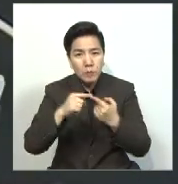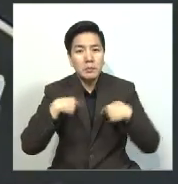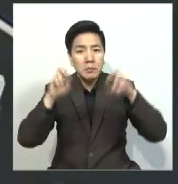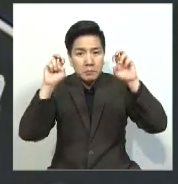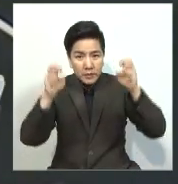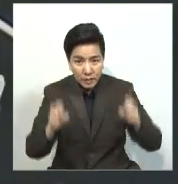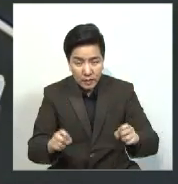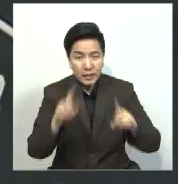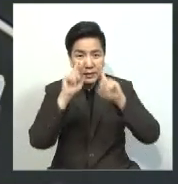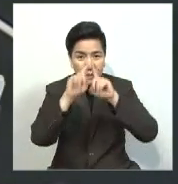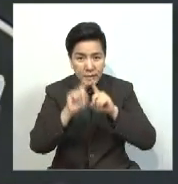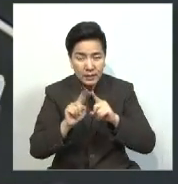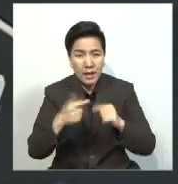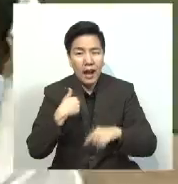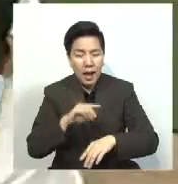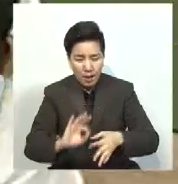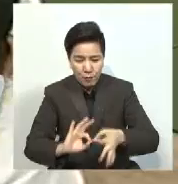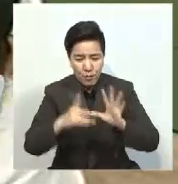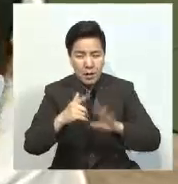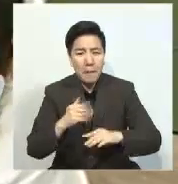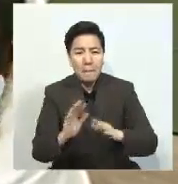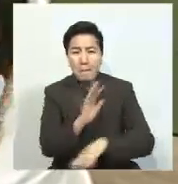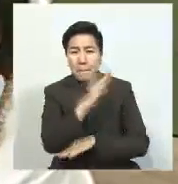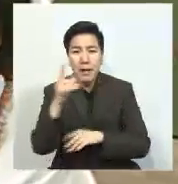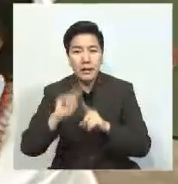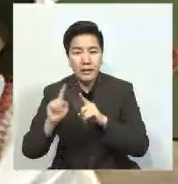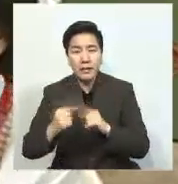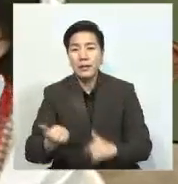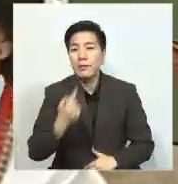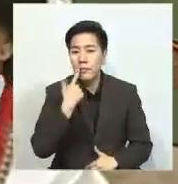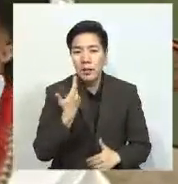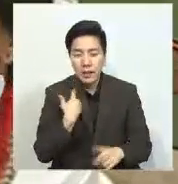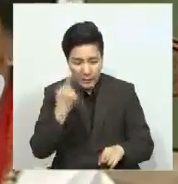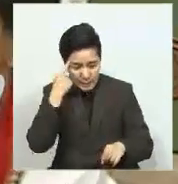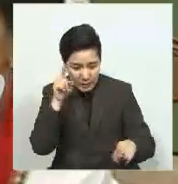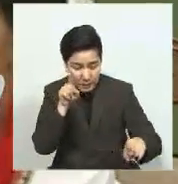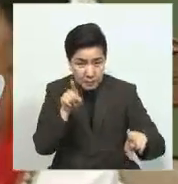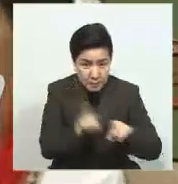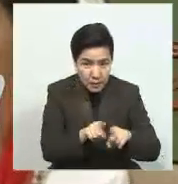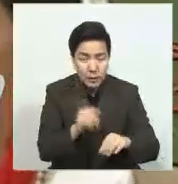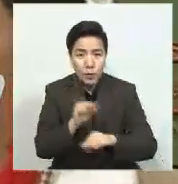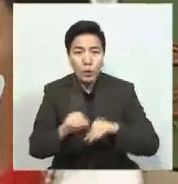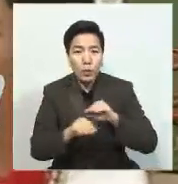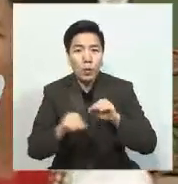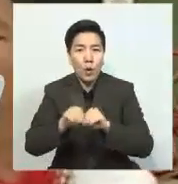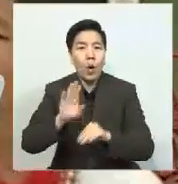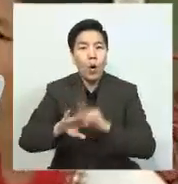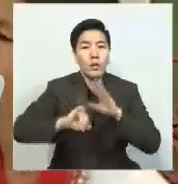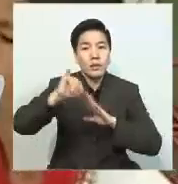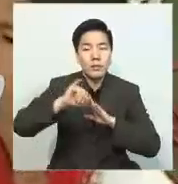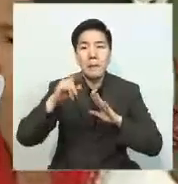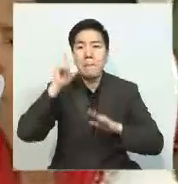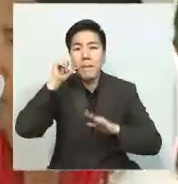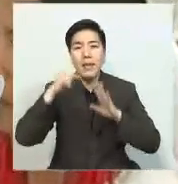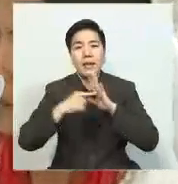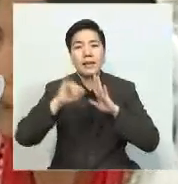ายๆประเด็นนะคะไม่ว่าจะเป็นเรื่องของหมอกควันไฟป่าที่ท่านนายกรัฐมนตรีบอกว่ามีความเห็น ้วยกับเรื่องของโครงการแม่แจ่มโมเดลและการเดินหน้